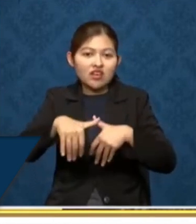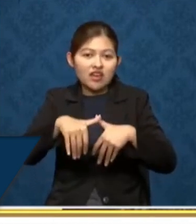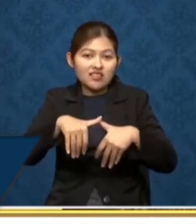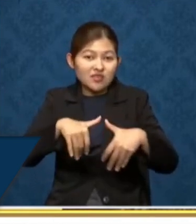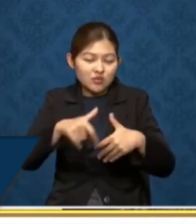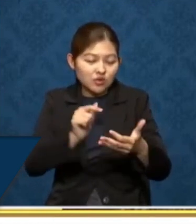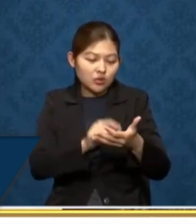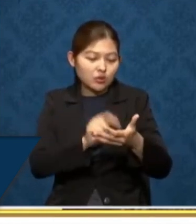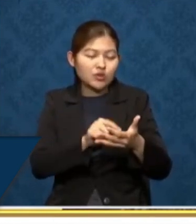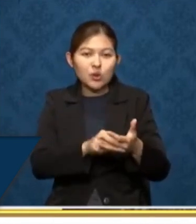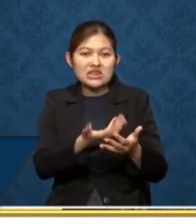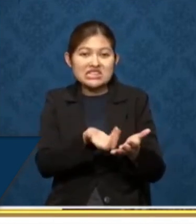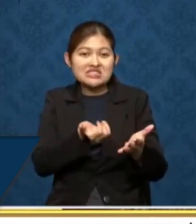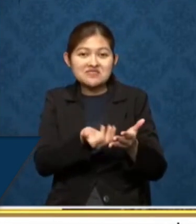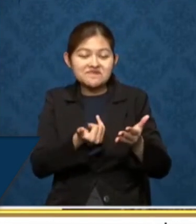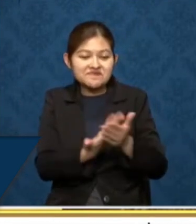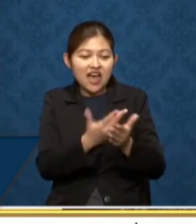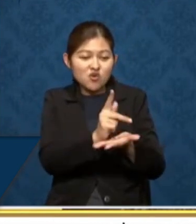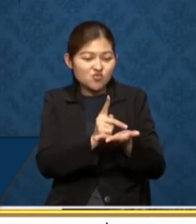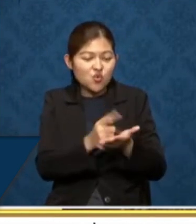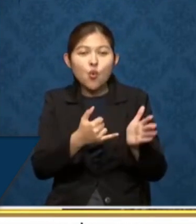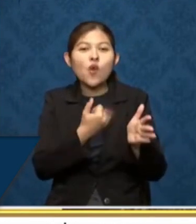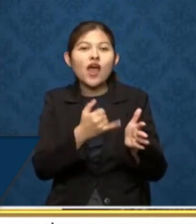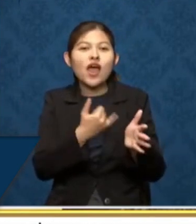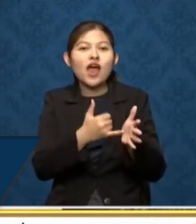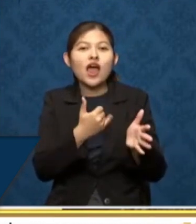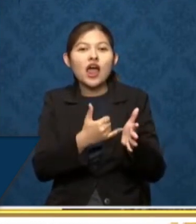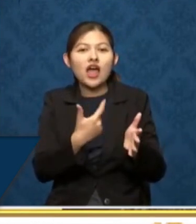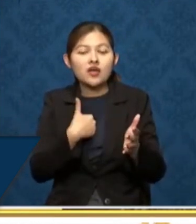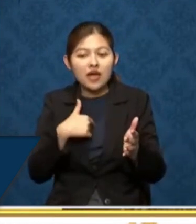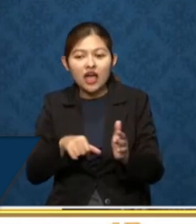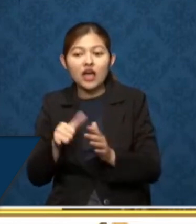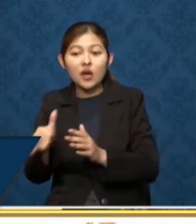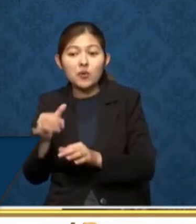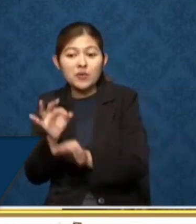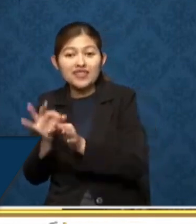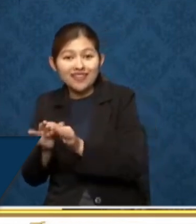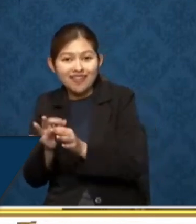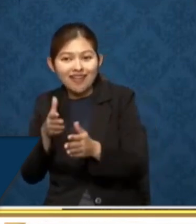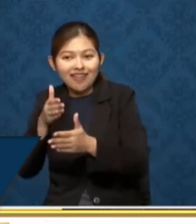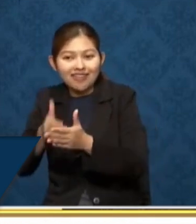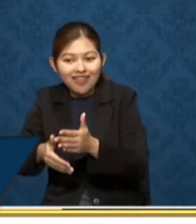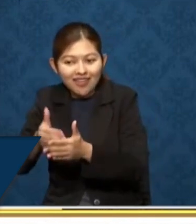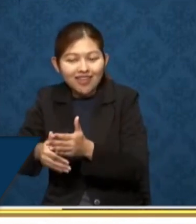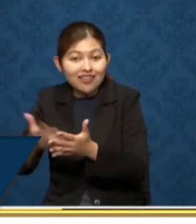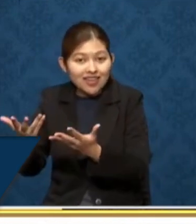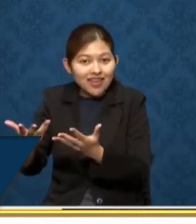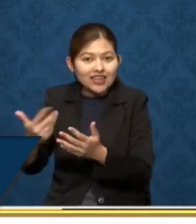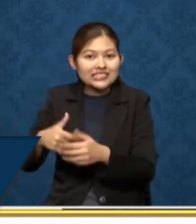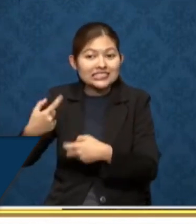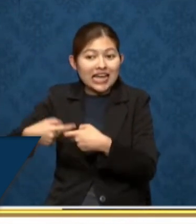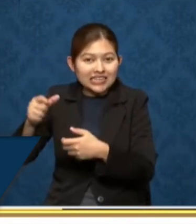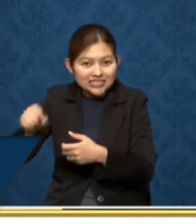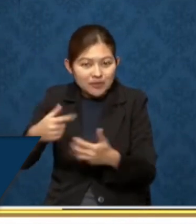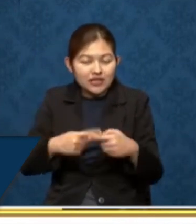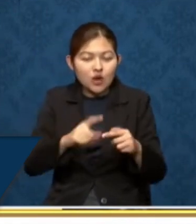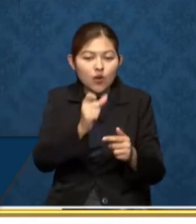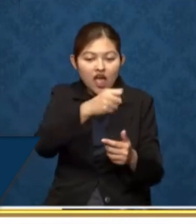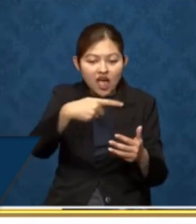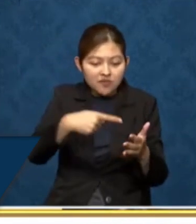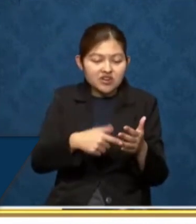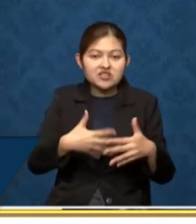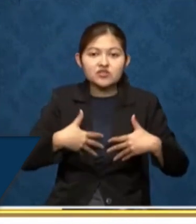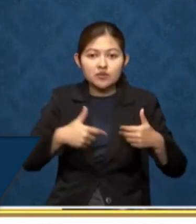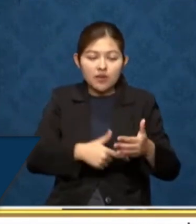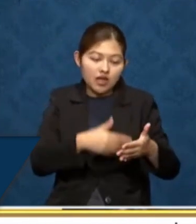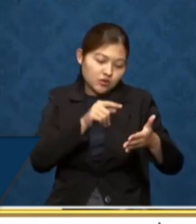กู้นอกระบบได้อย่างง่ายดายมากกว่าการเข้าถึงแหล่งเงินกู้ที่ถูกกฎหมายอยู่มากเพราะฉะนั้นนะคะมันก็เลยทำให้ค